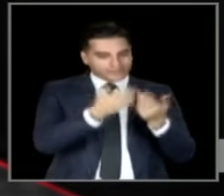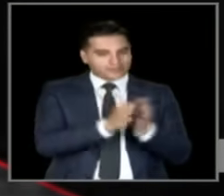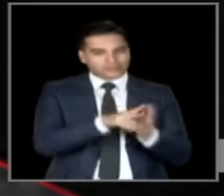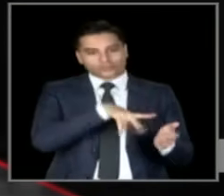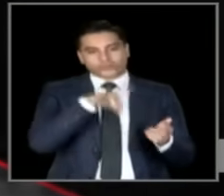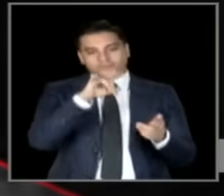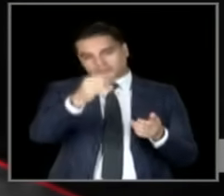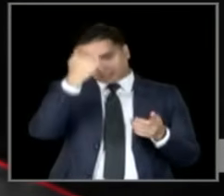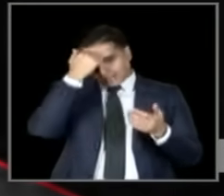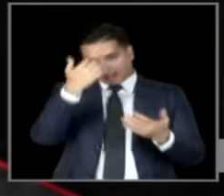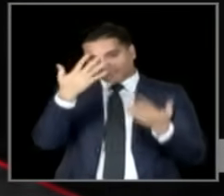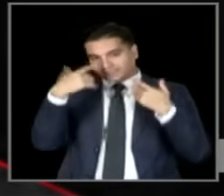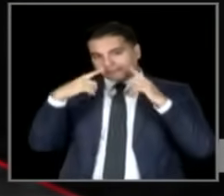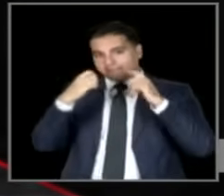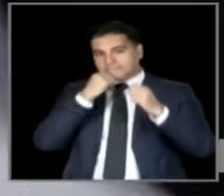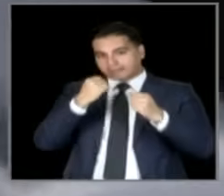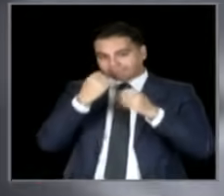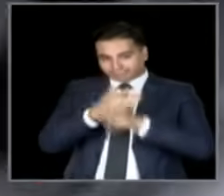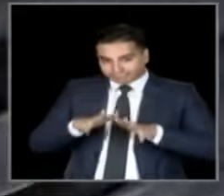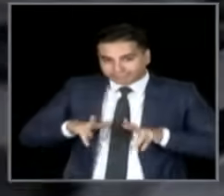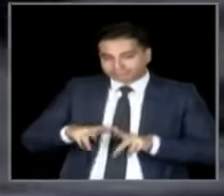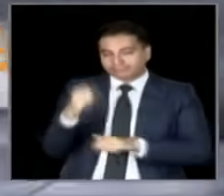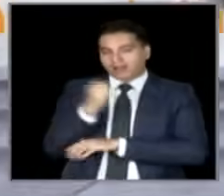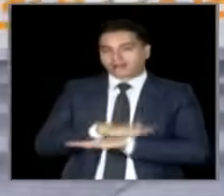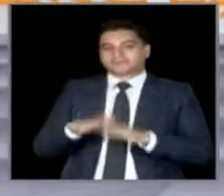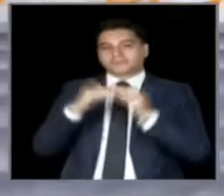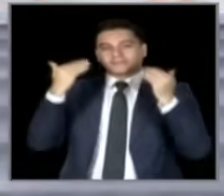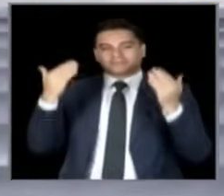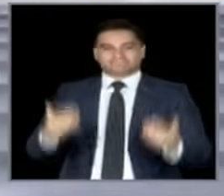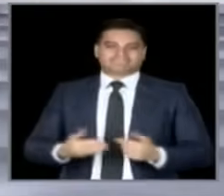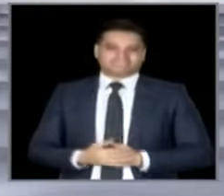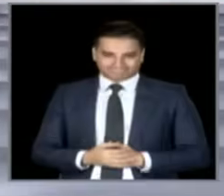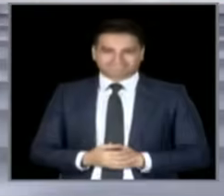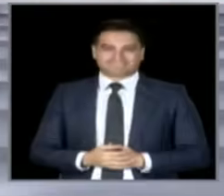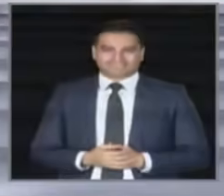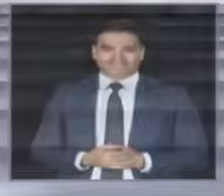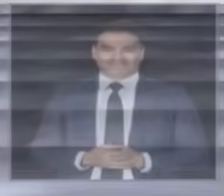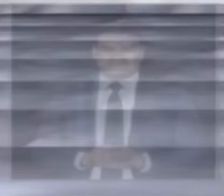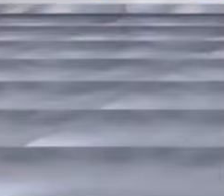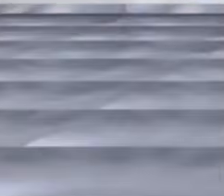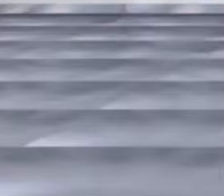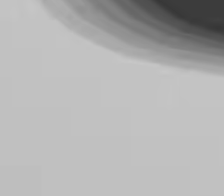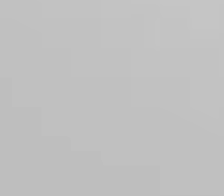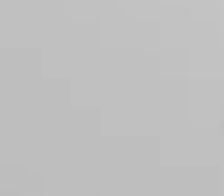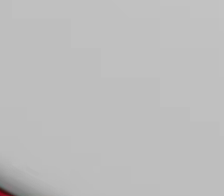يساوي 850,000 جنيه في خزنة البنك الأهلي لتطوير الكرة المصرية.